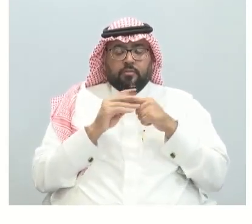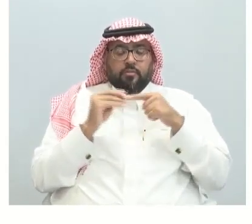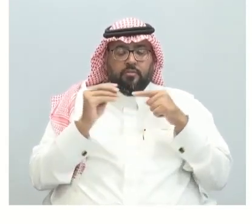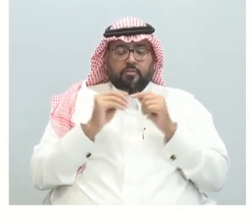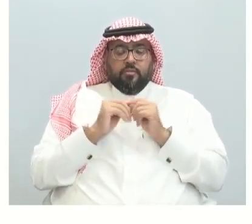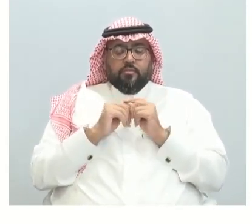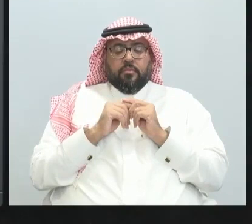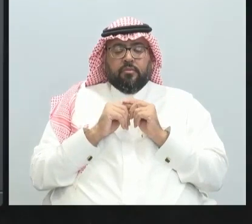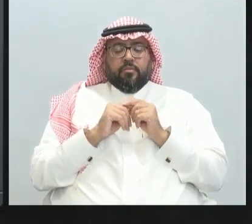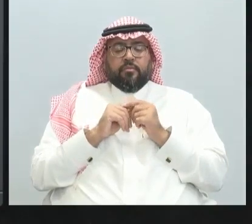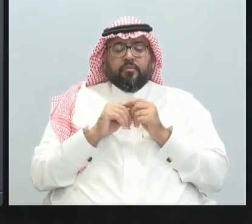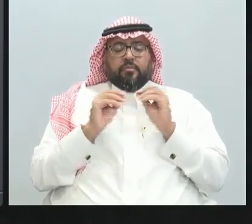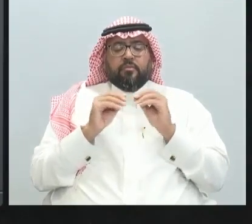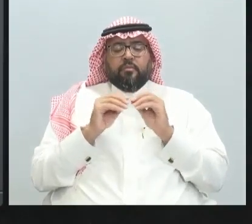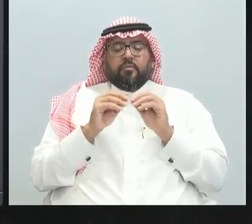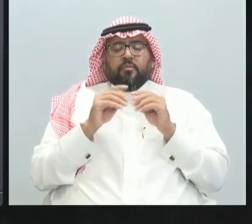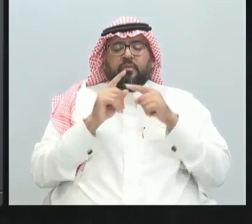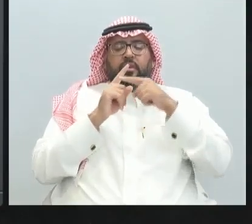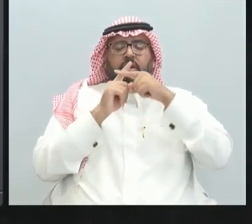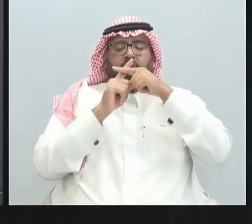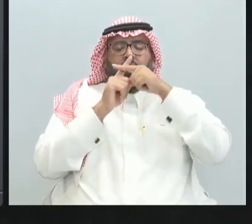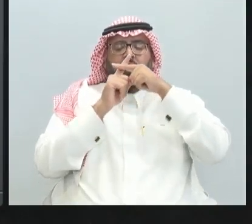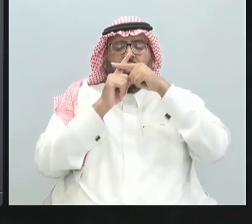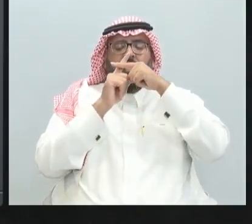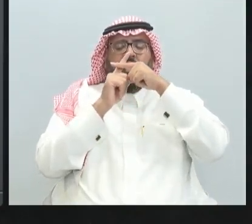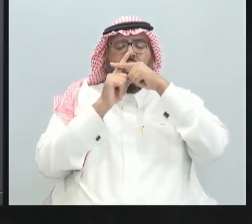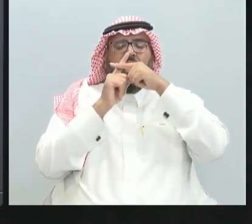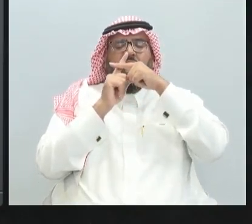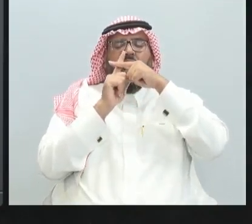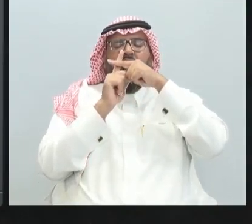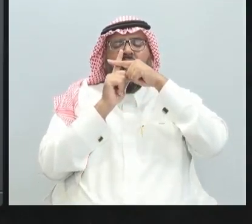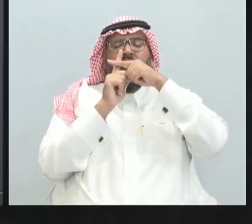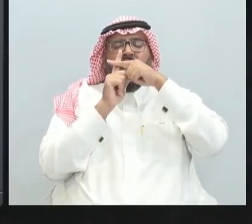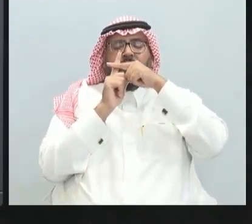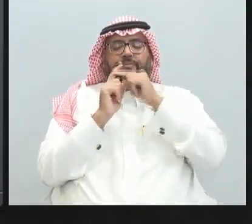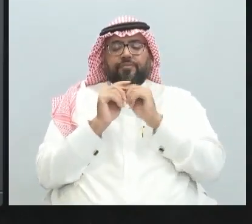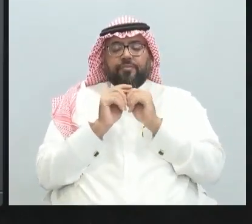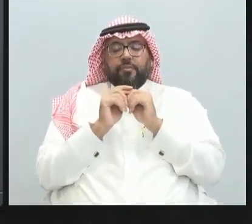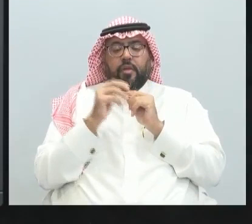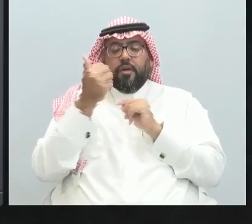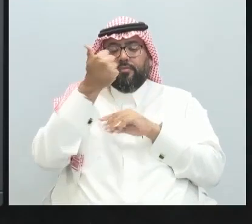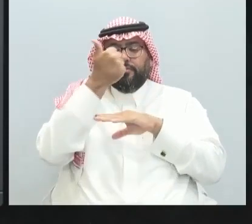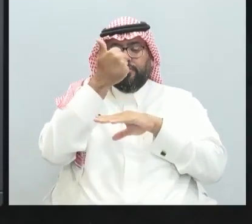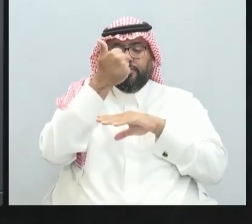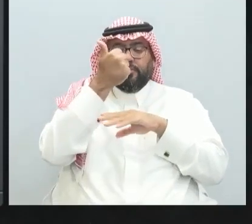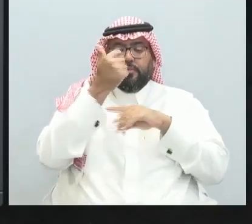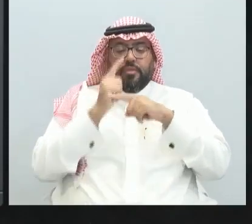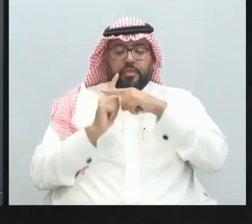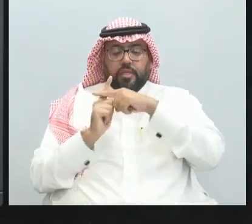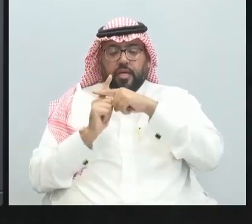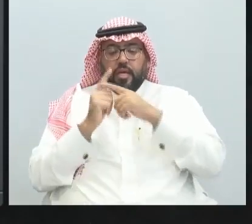طرح انتم اشاره الجمع او اشاره الزائد اذا سته زائد ثلاثه